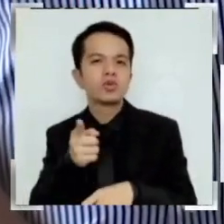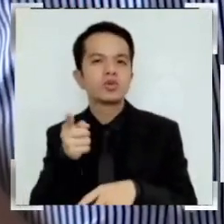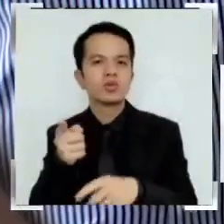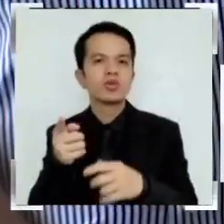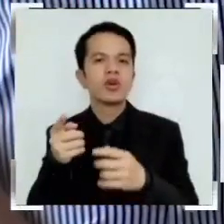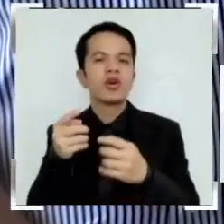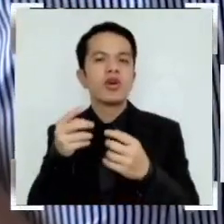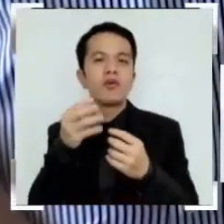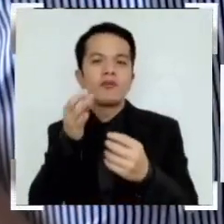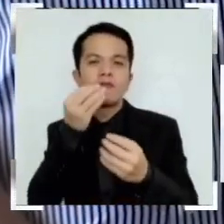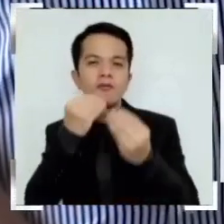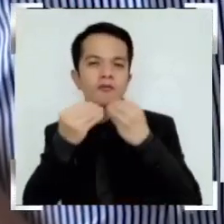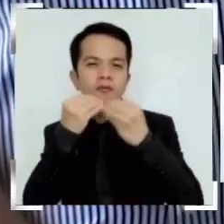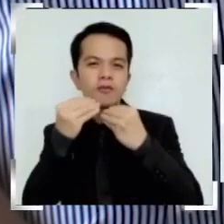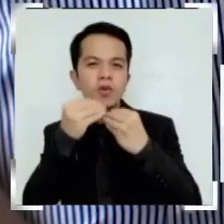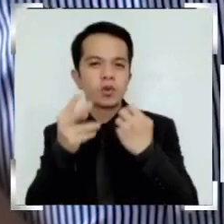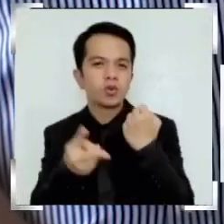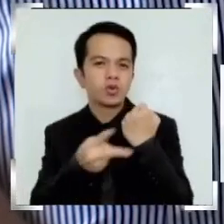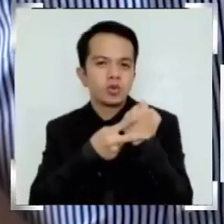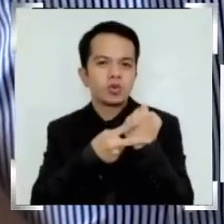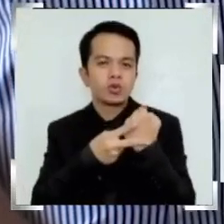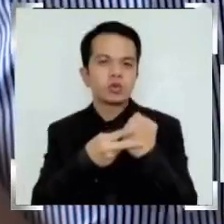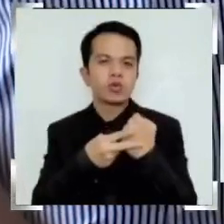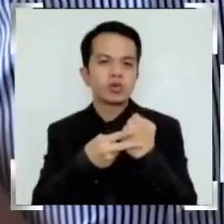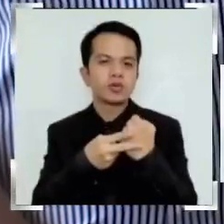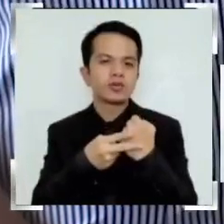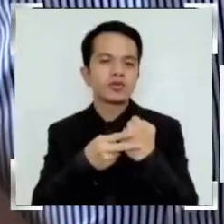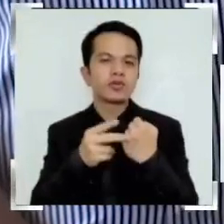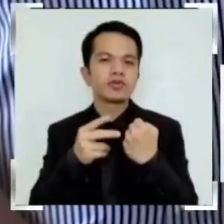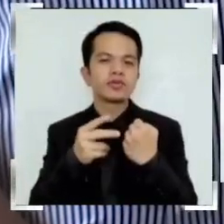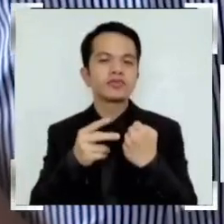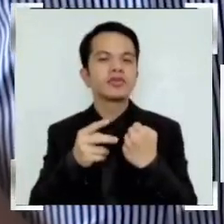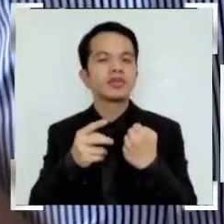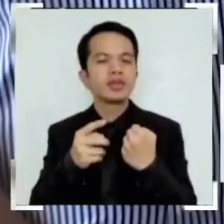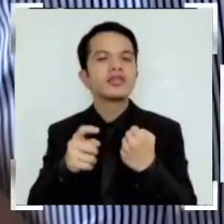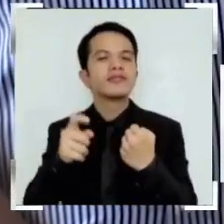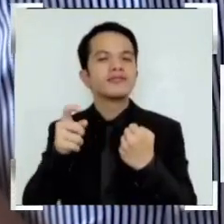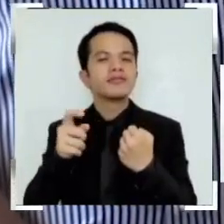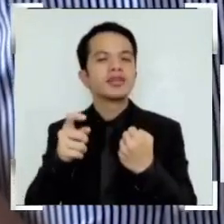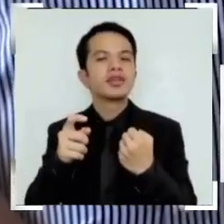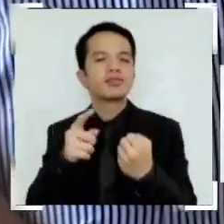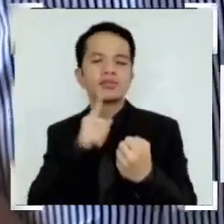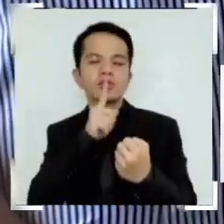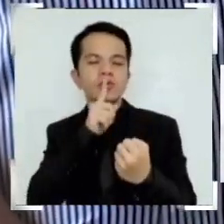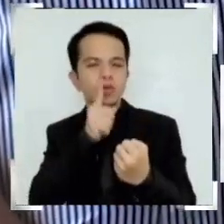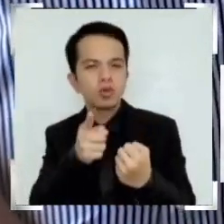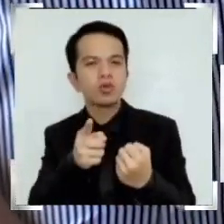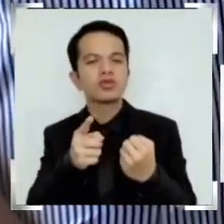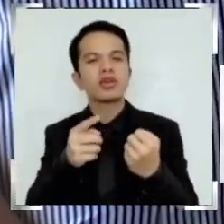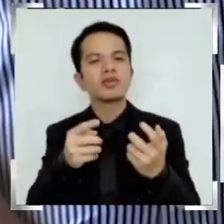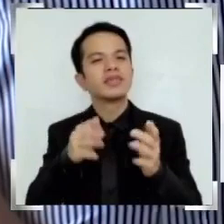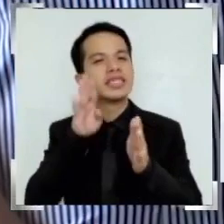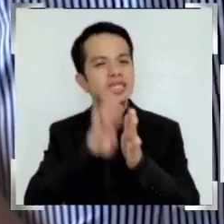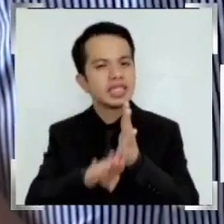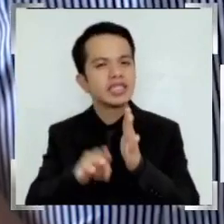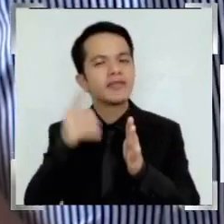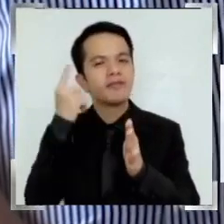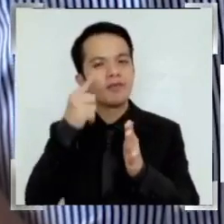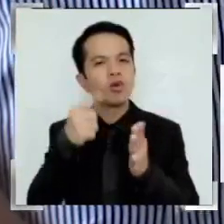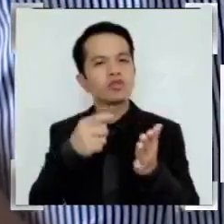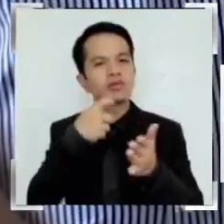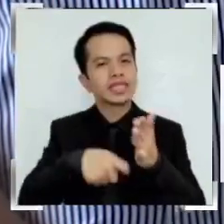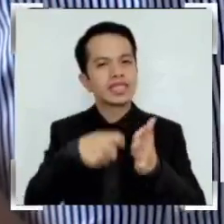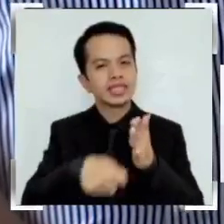of the Philippines, number one. We can guarantee that the prices are affordable. And number three, that our